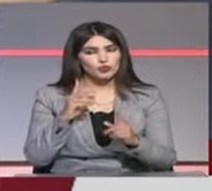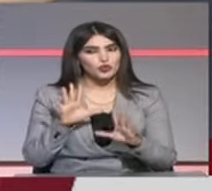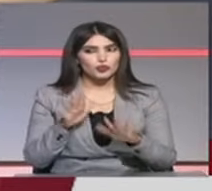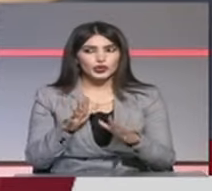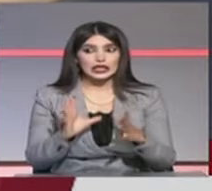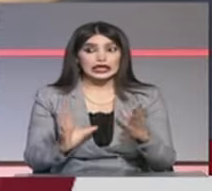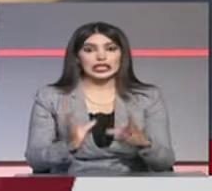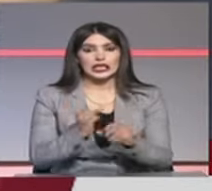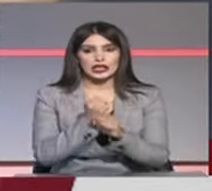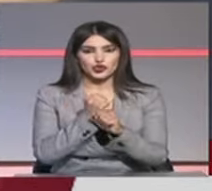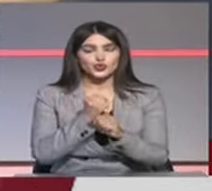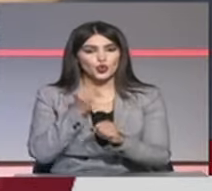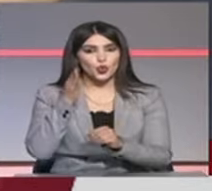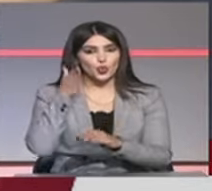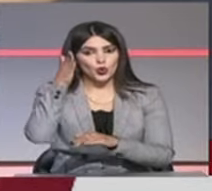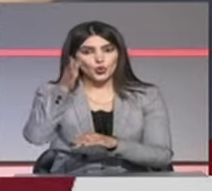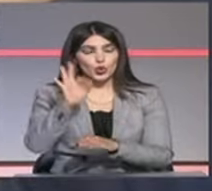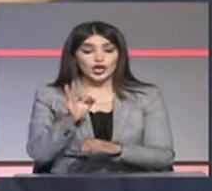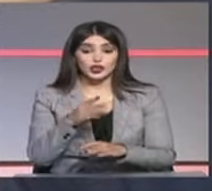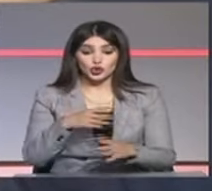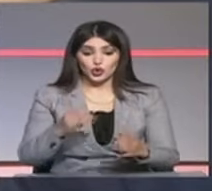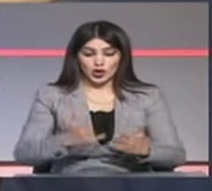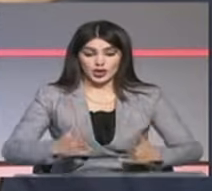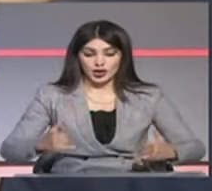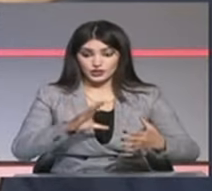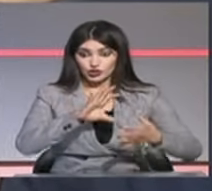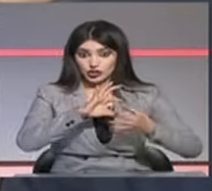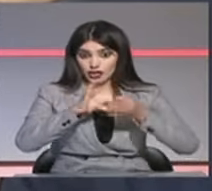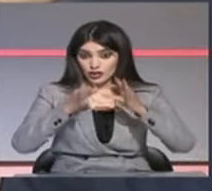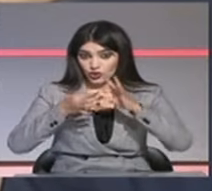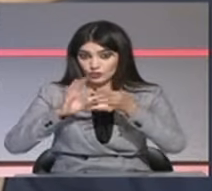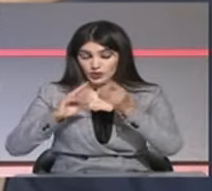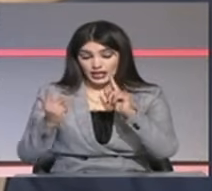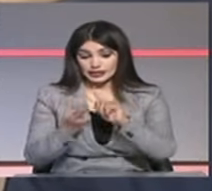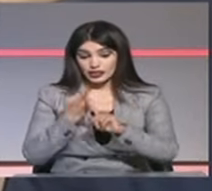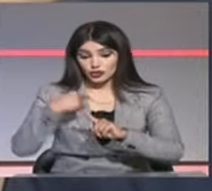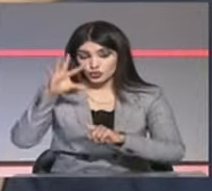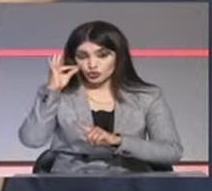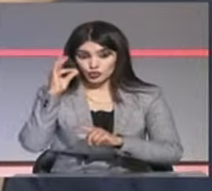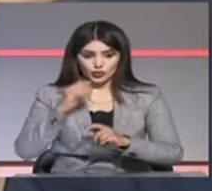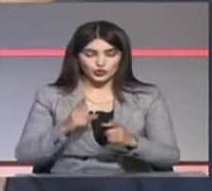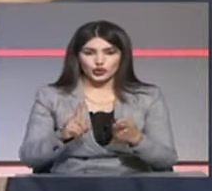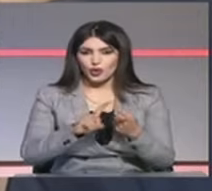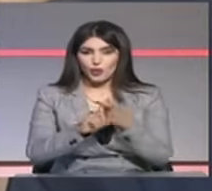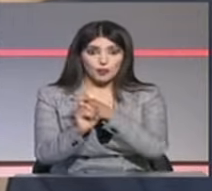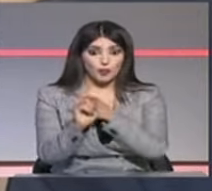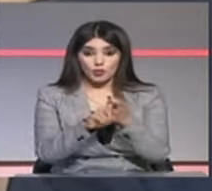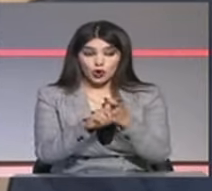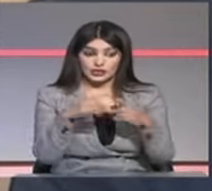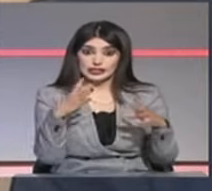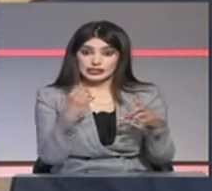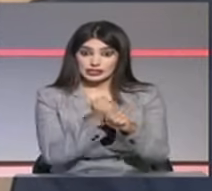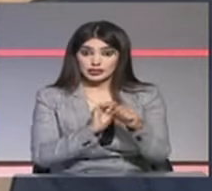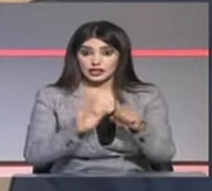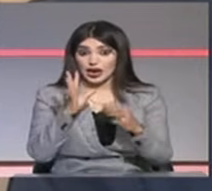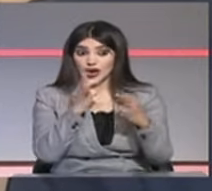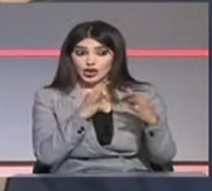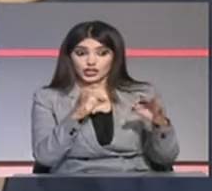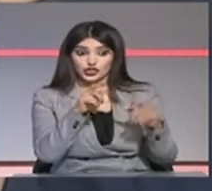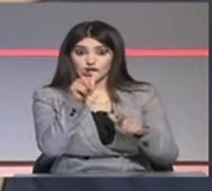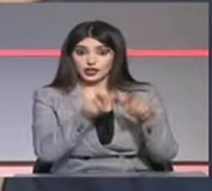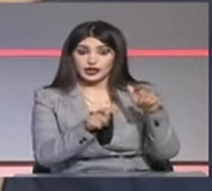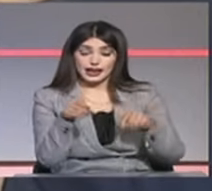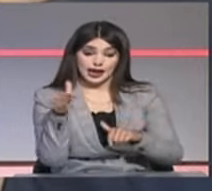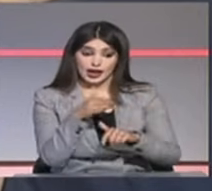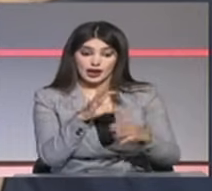وهذا مهم جدا بالنسبه للجنه الاولمبيه وتونس ارتفاع بالنسبه لمو صار الشيخ كبير عشره مترشحين